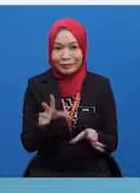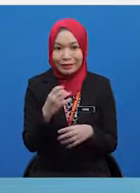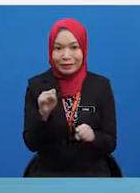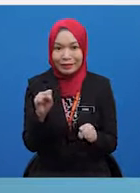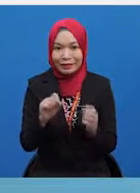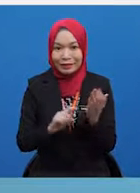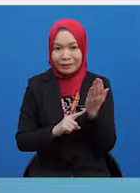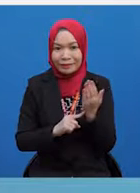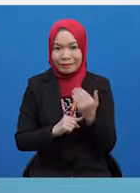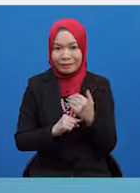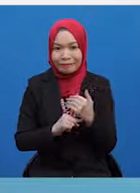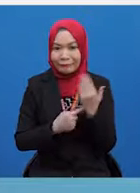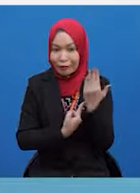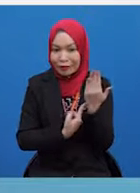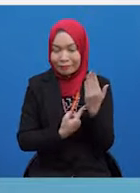Soalan pertama.